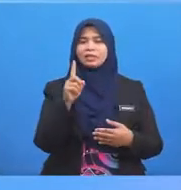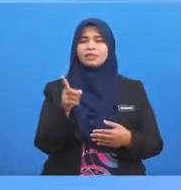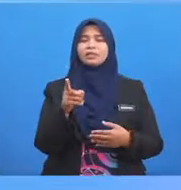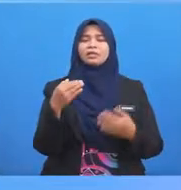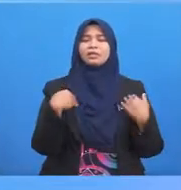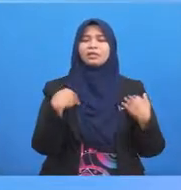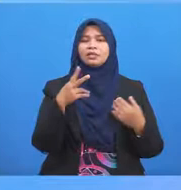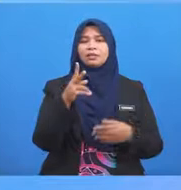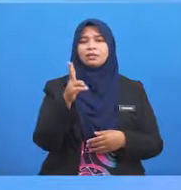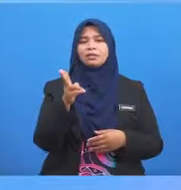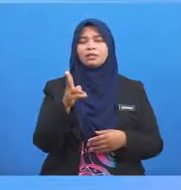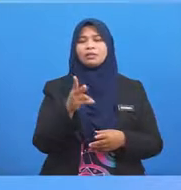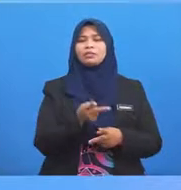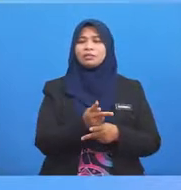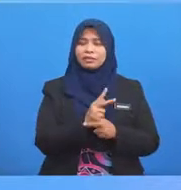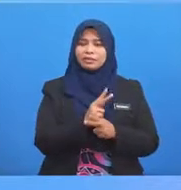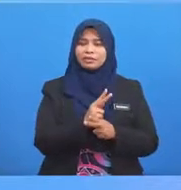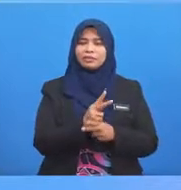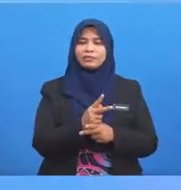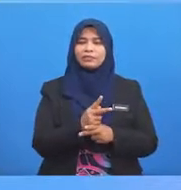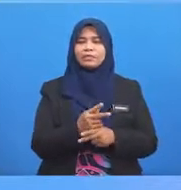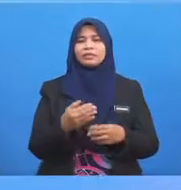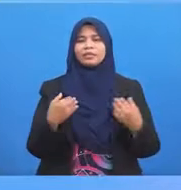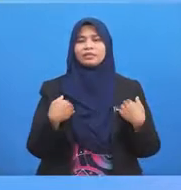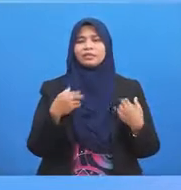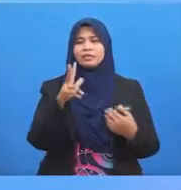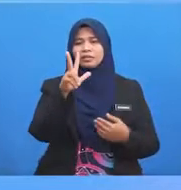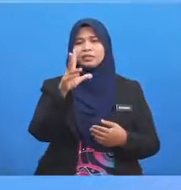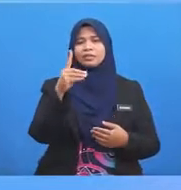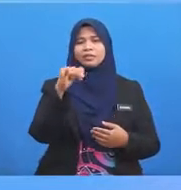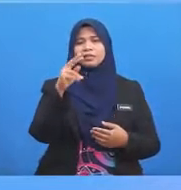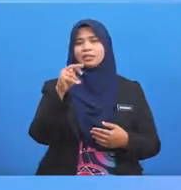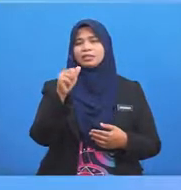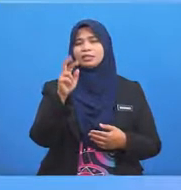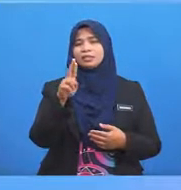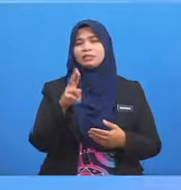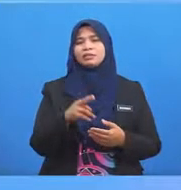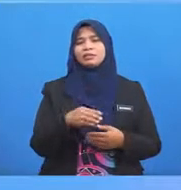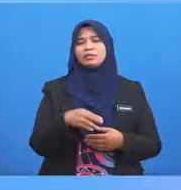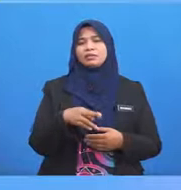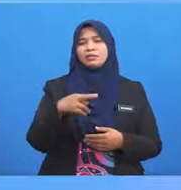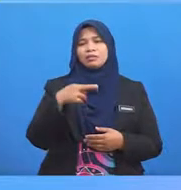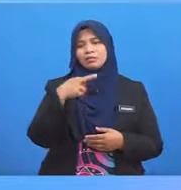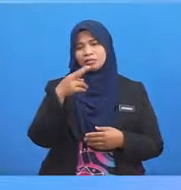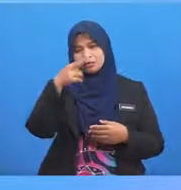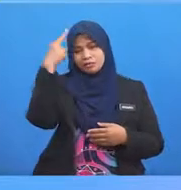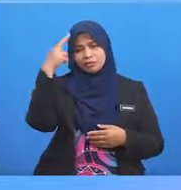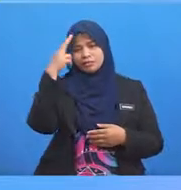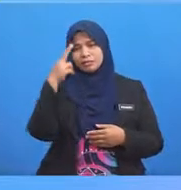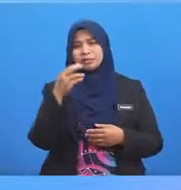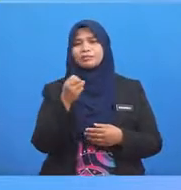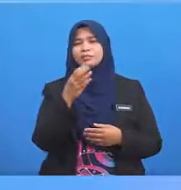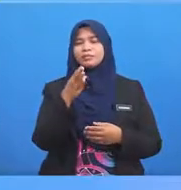Mereka menjawab, 3 dinar. Baginda sallallahu alaihi wasallam bersabda, solatlah ke atas sahabat